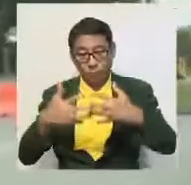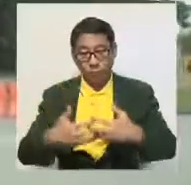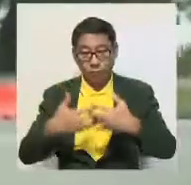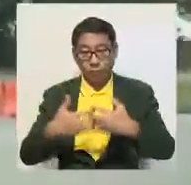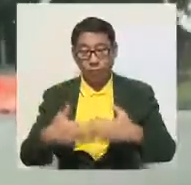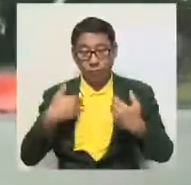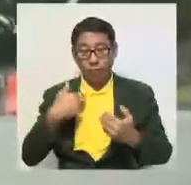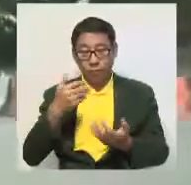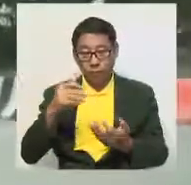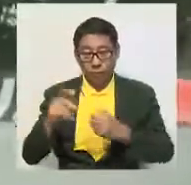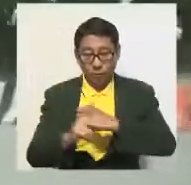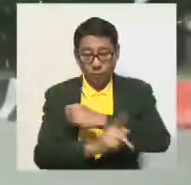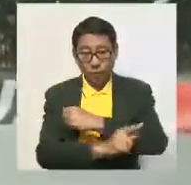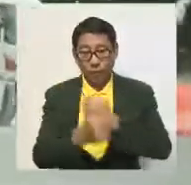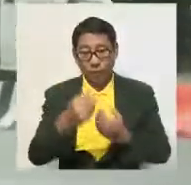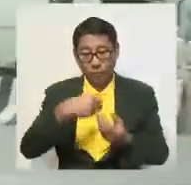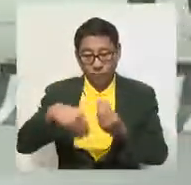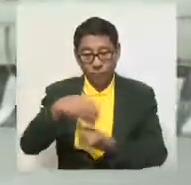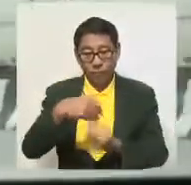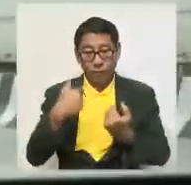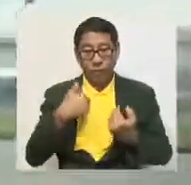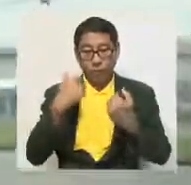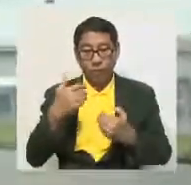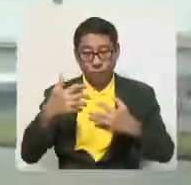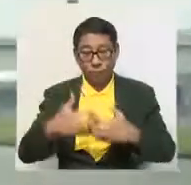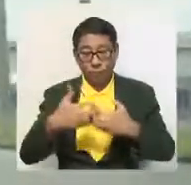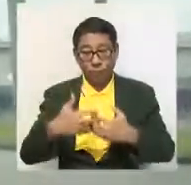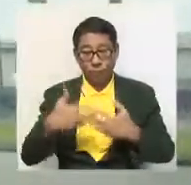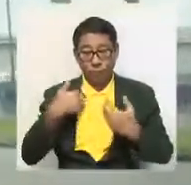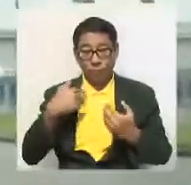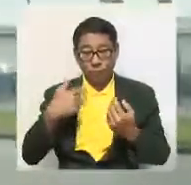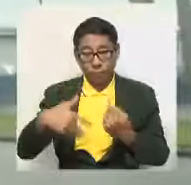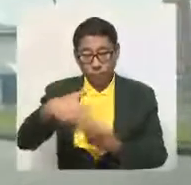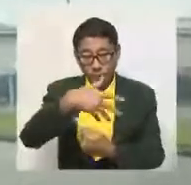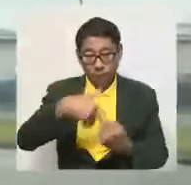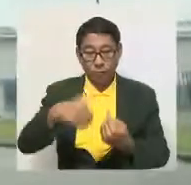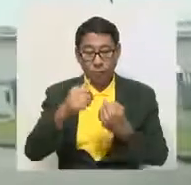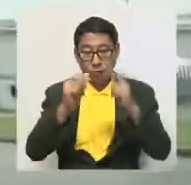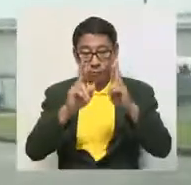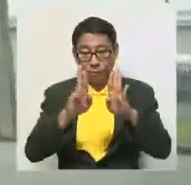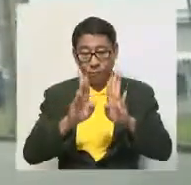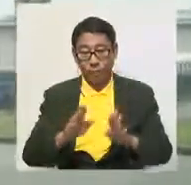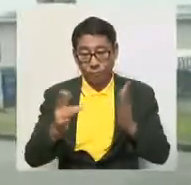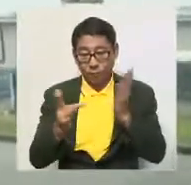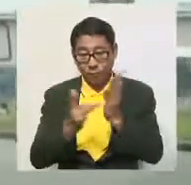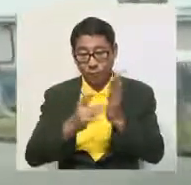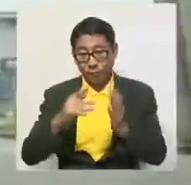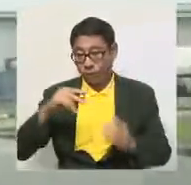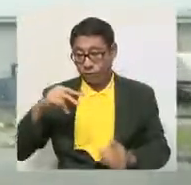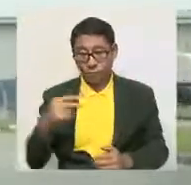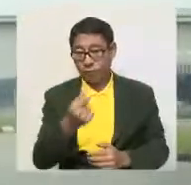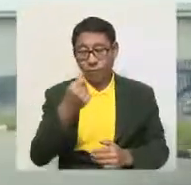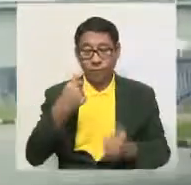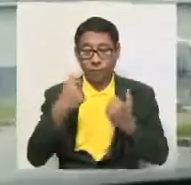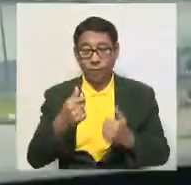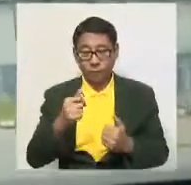ตสาหกรรมเขตเศรษฐกิจชายแดนและพัฒนานิคมอุตสาหกรรมเชิงนิเวศโดยจะนำระบบเทคโนโลยีที่ทันสมัยมาประ